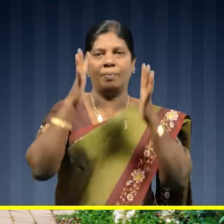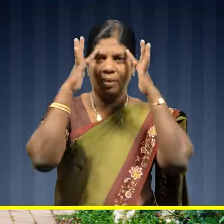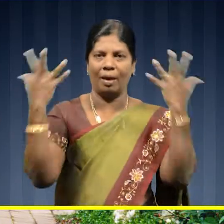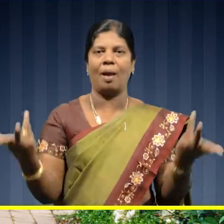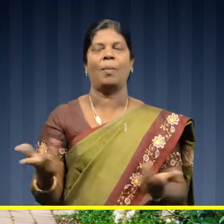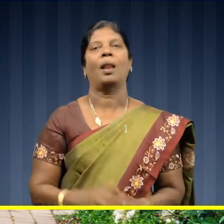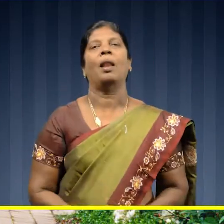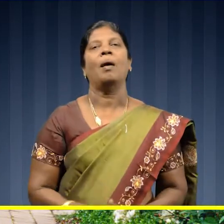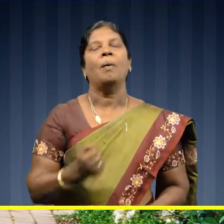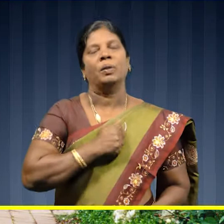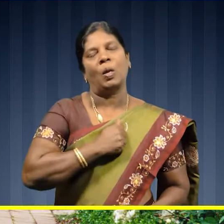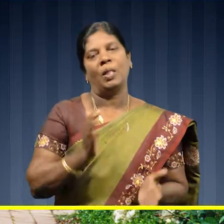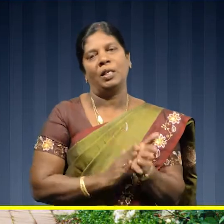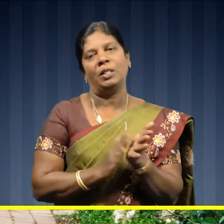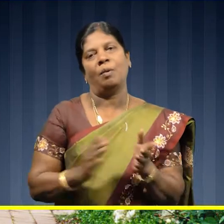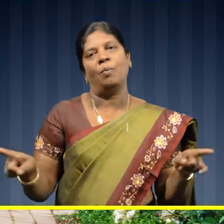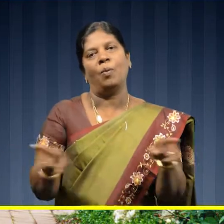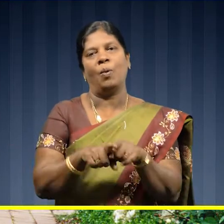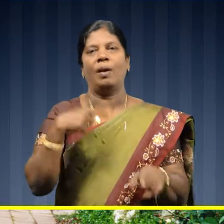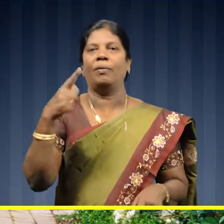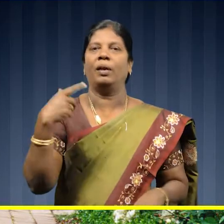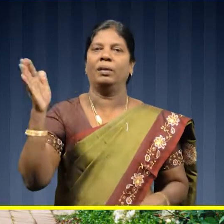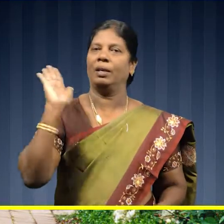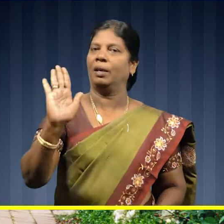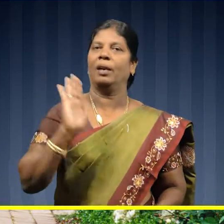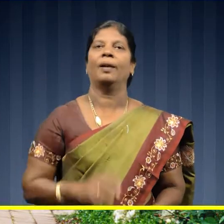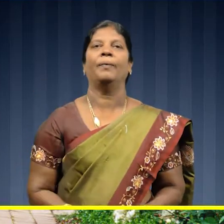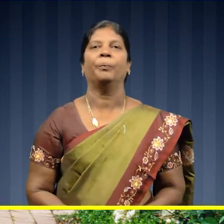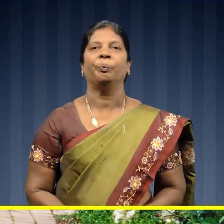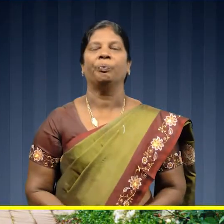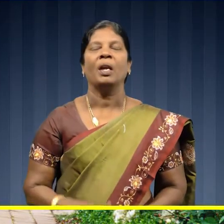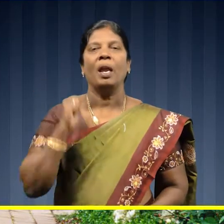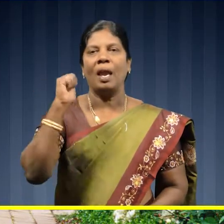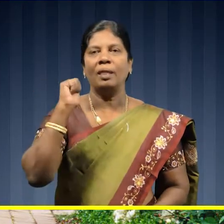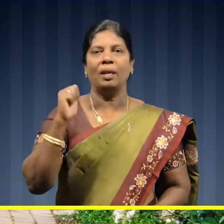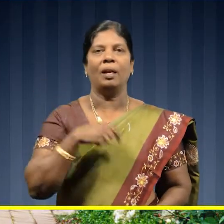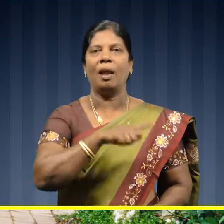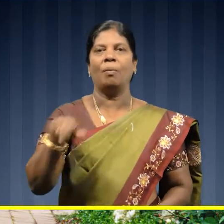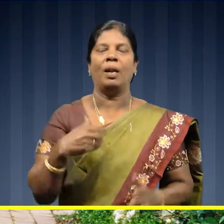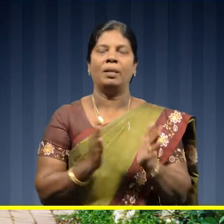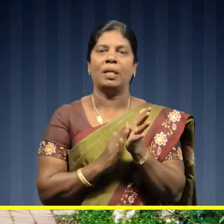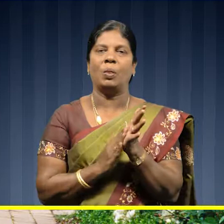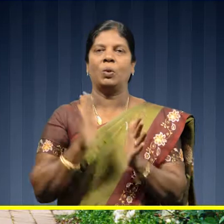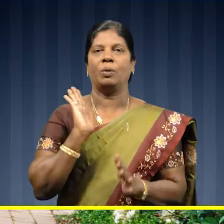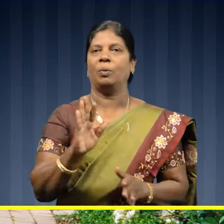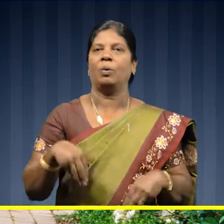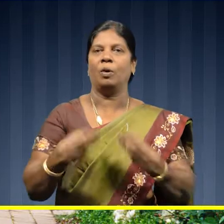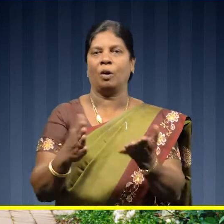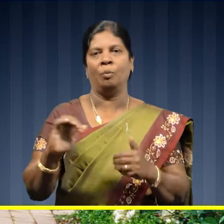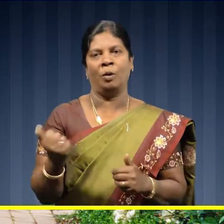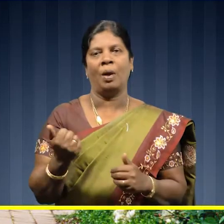அர்த்தம் புரியாமல் மனம்போன போக்கிலே வாழ்ந்து கொண்டிருக்கிறார்கள். எதுவெல்லாம் தங்களை